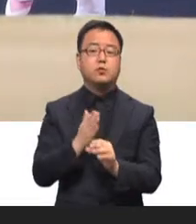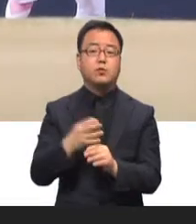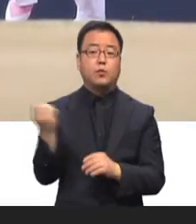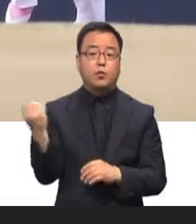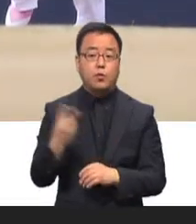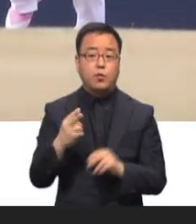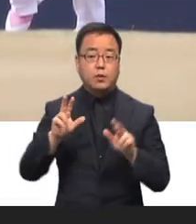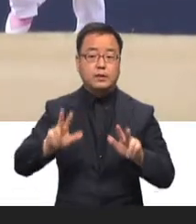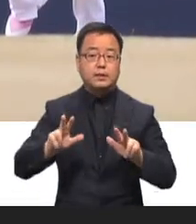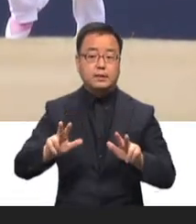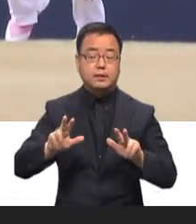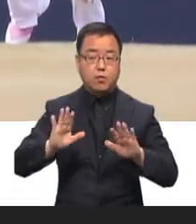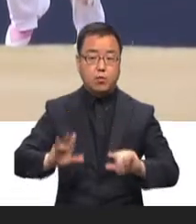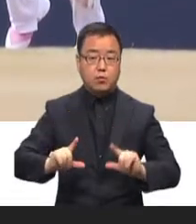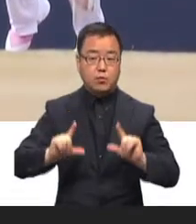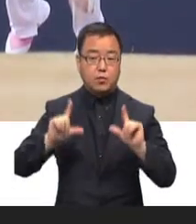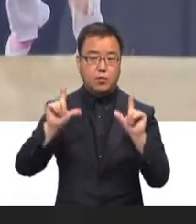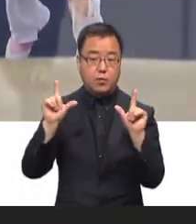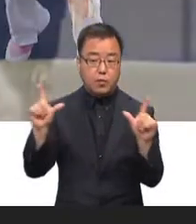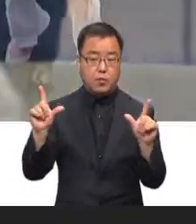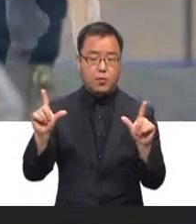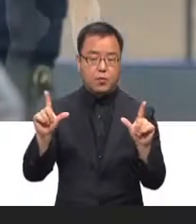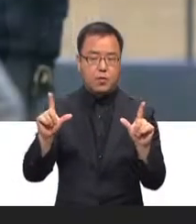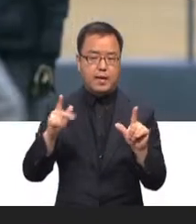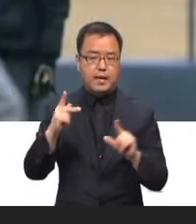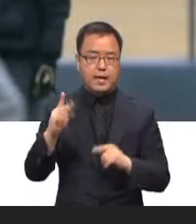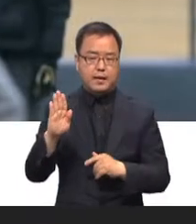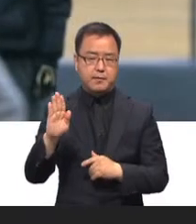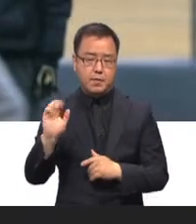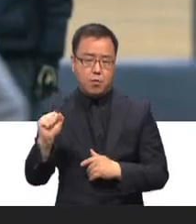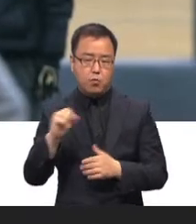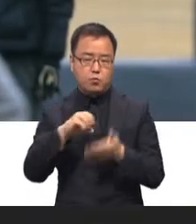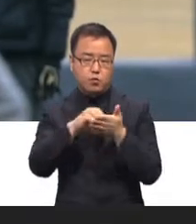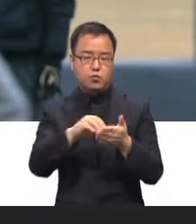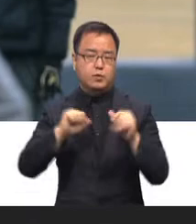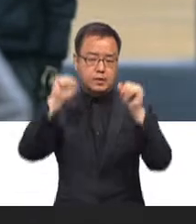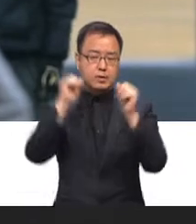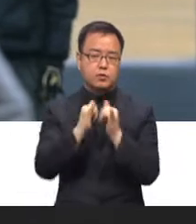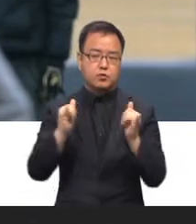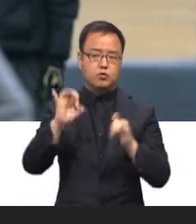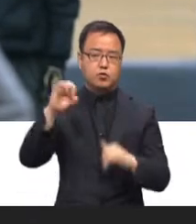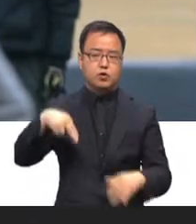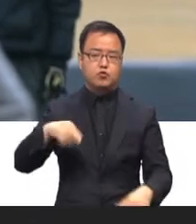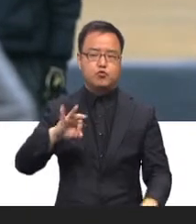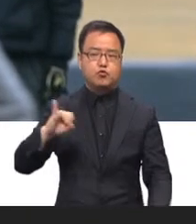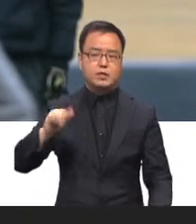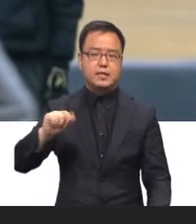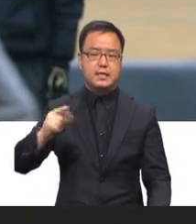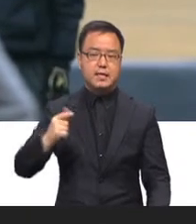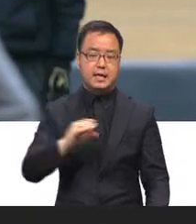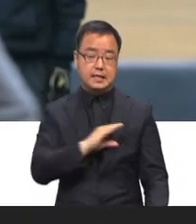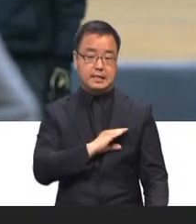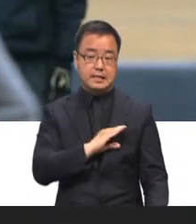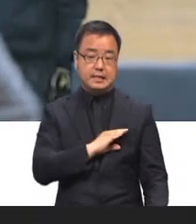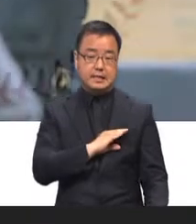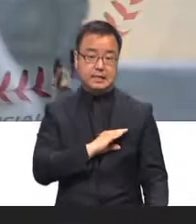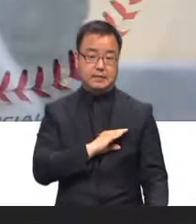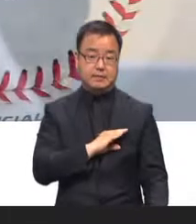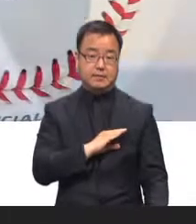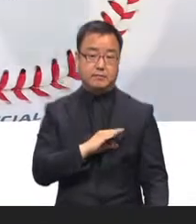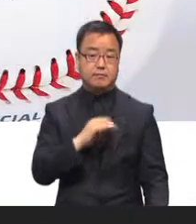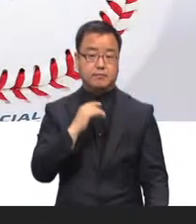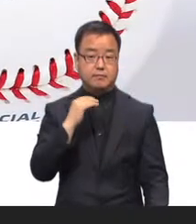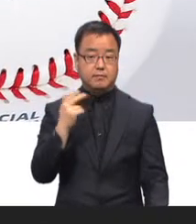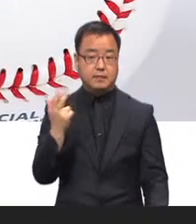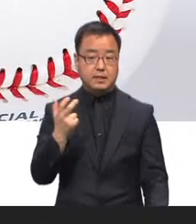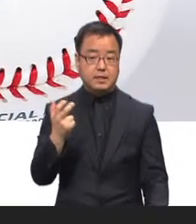지금 올시즌 kbo 그 등록 선수 중에 유이 코트 유이 1 그 선 70년대 선수 2명이 있습니다